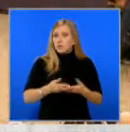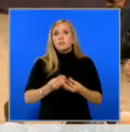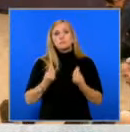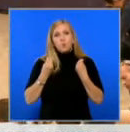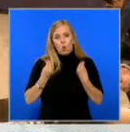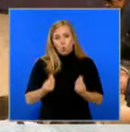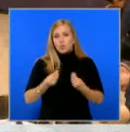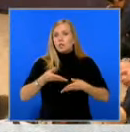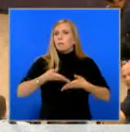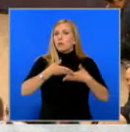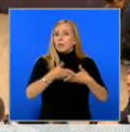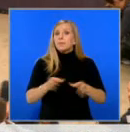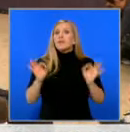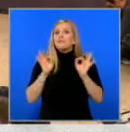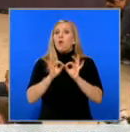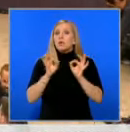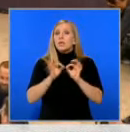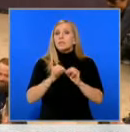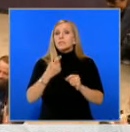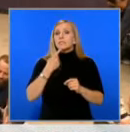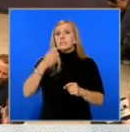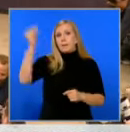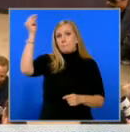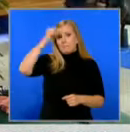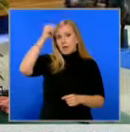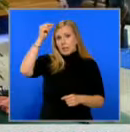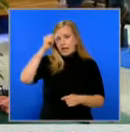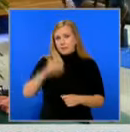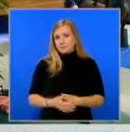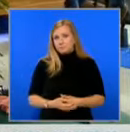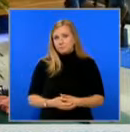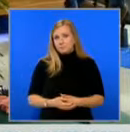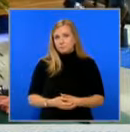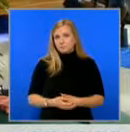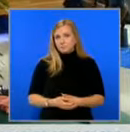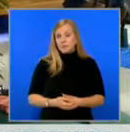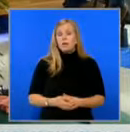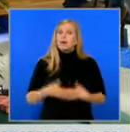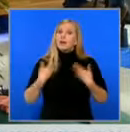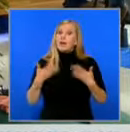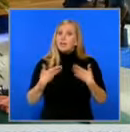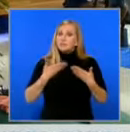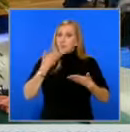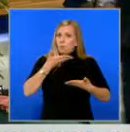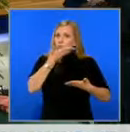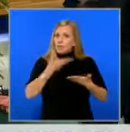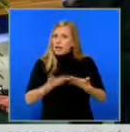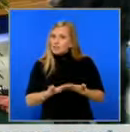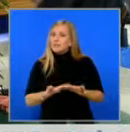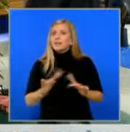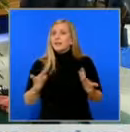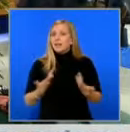подкрепата на фон делайн за софия и букурещ като категорична радвам се че посланието най-напред е и послание за